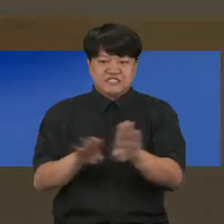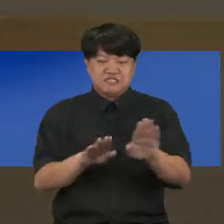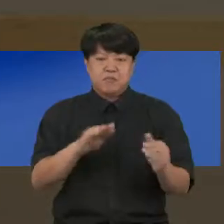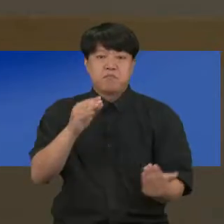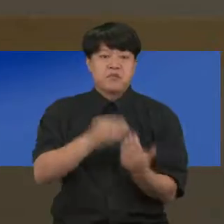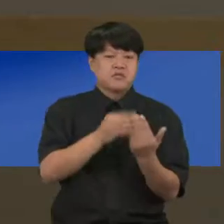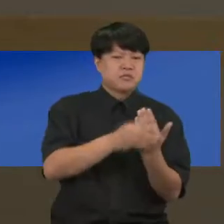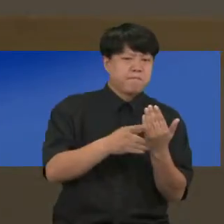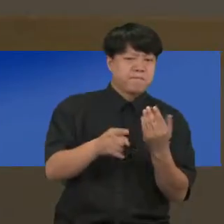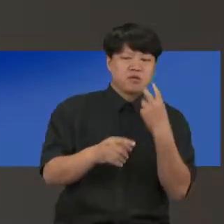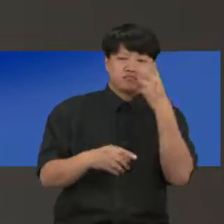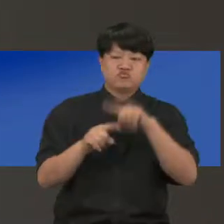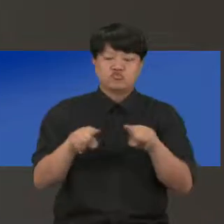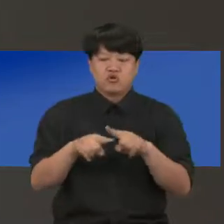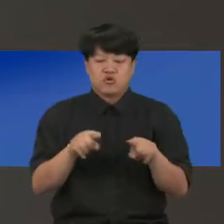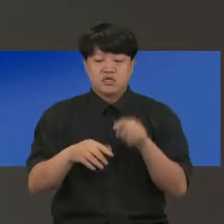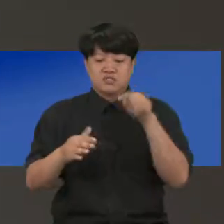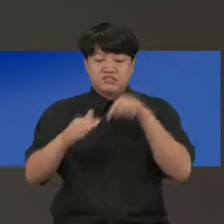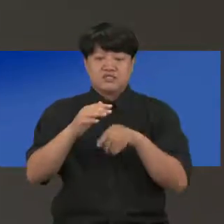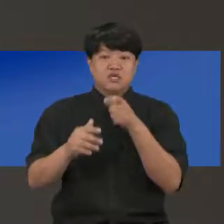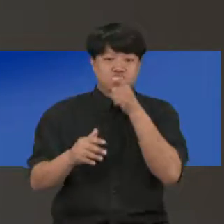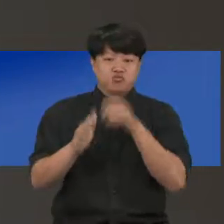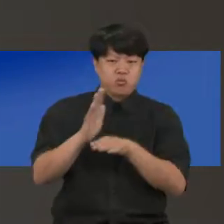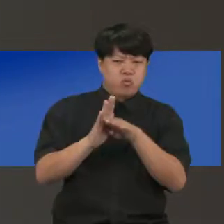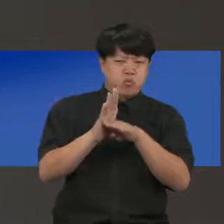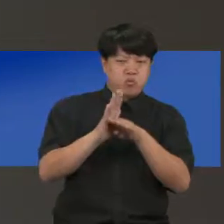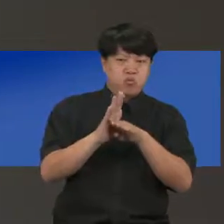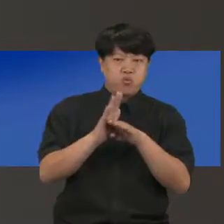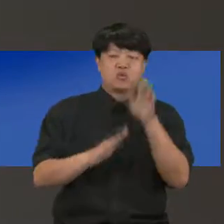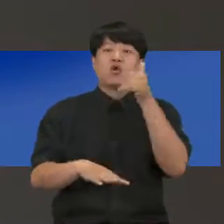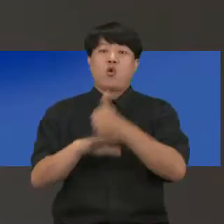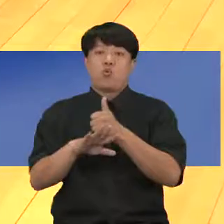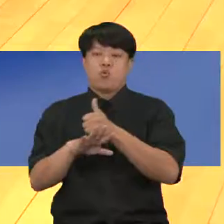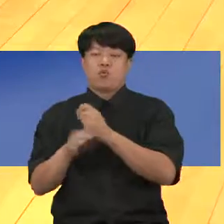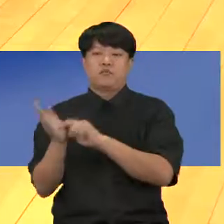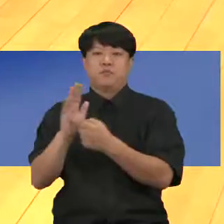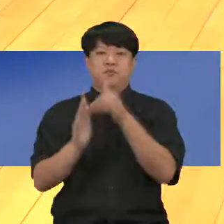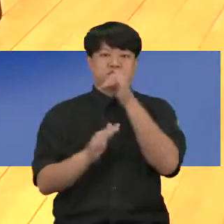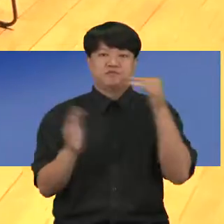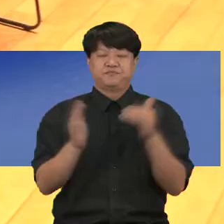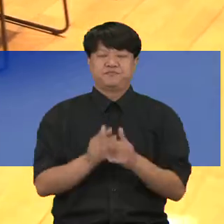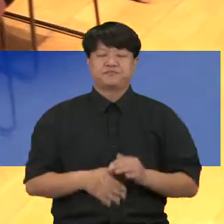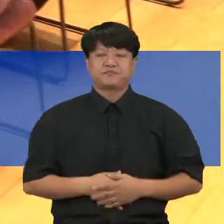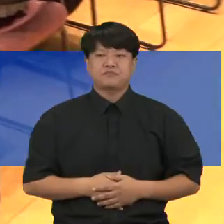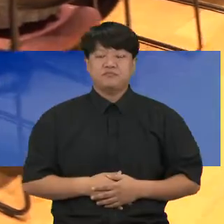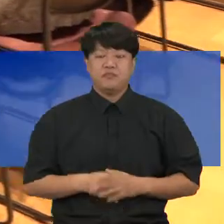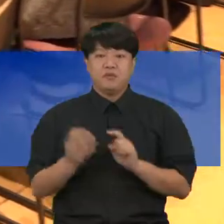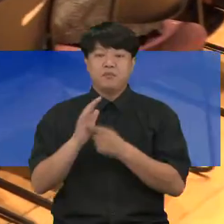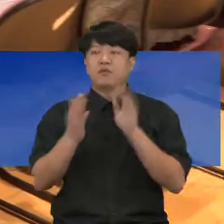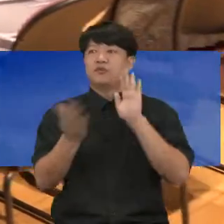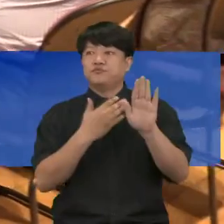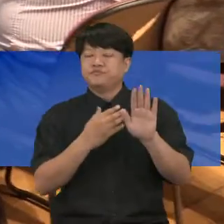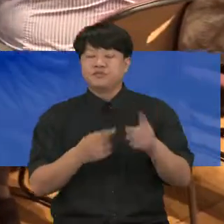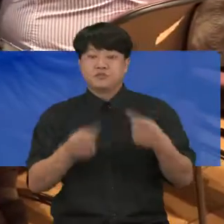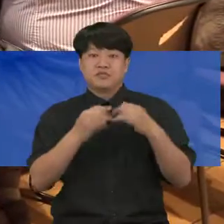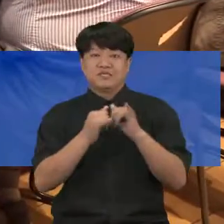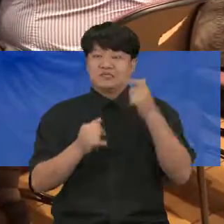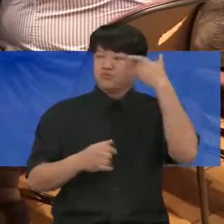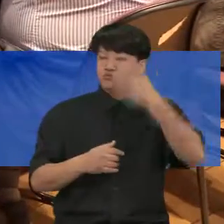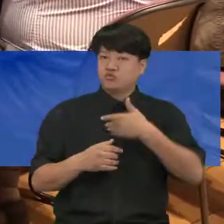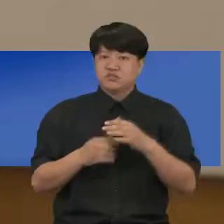대한 분석과 지하수위 관측 분석 결과에 대한 자세한 발표가 진행되었습니다 발표 이후에는